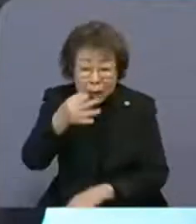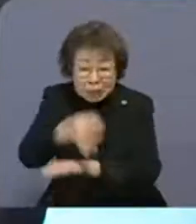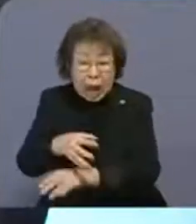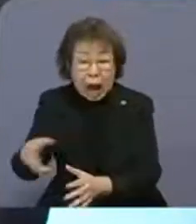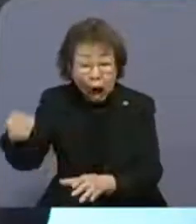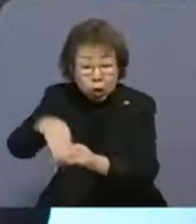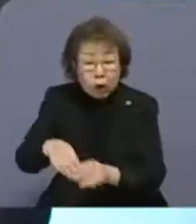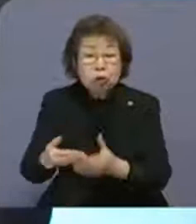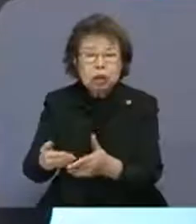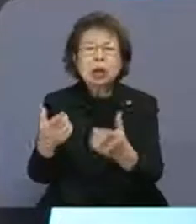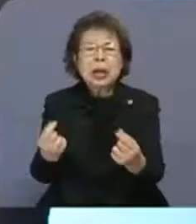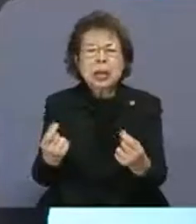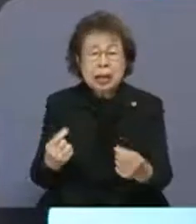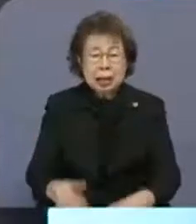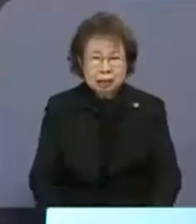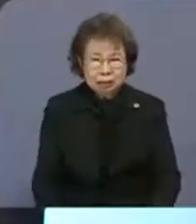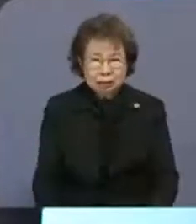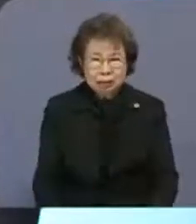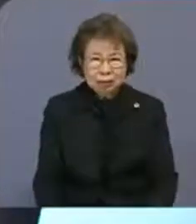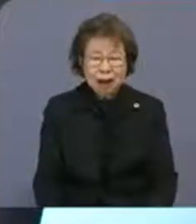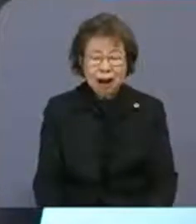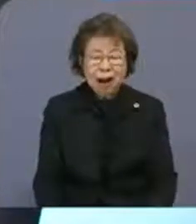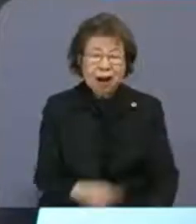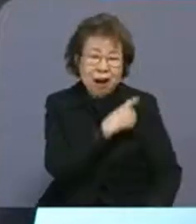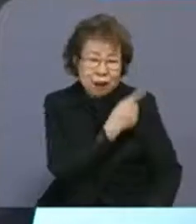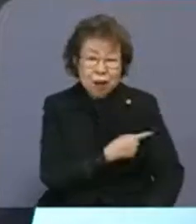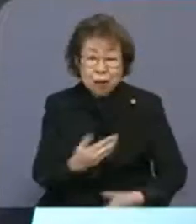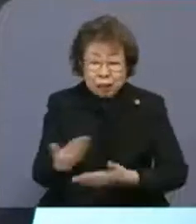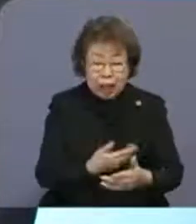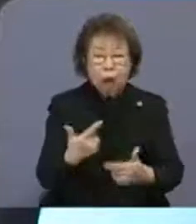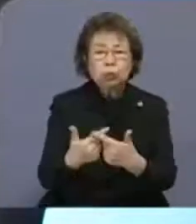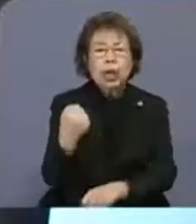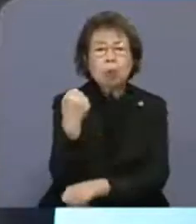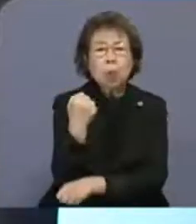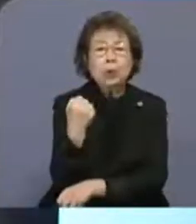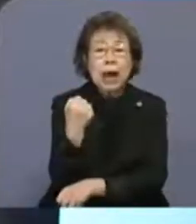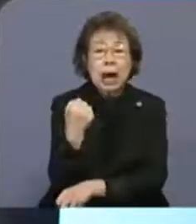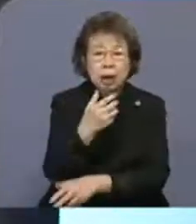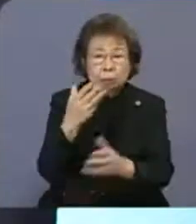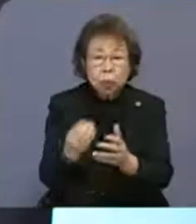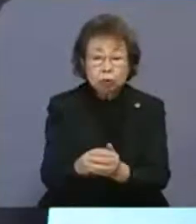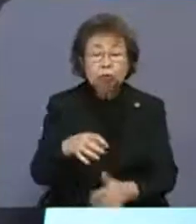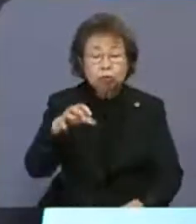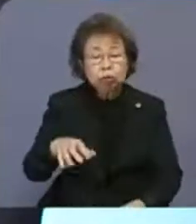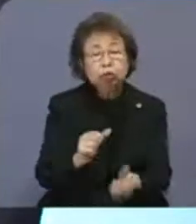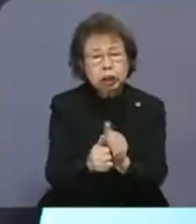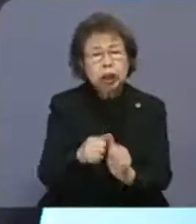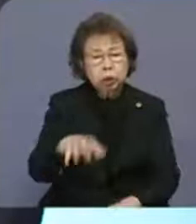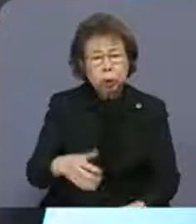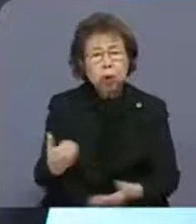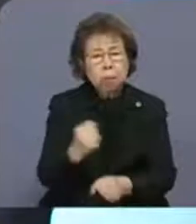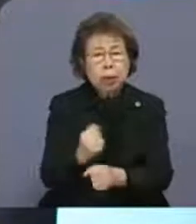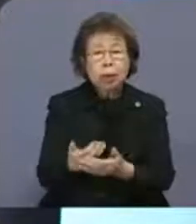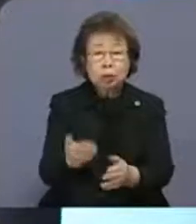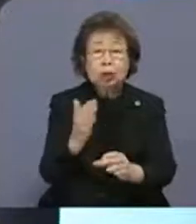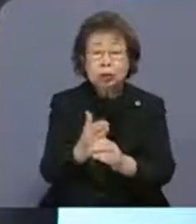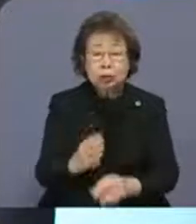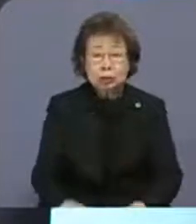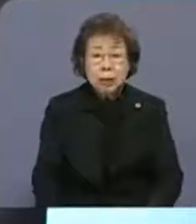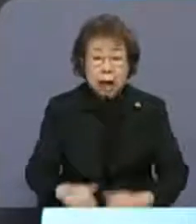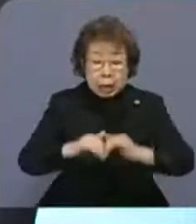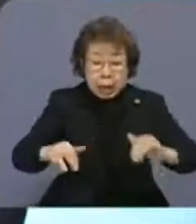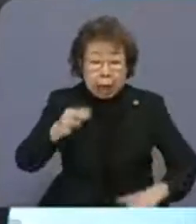같죠 이 탄소배출권 거래는 이 부산에 본사를 둔 한국 거래소에서 이루어지는데요 이 제가 찾아가서